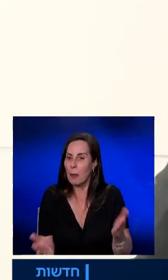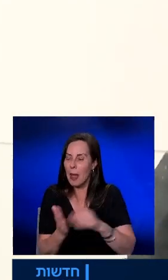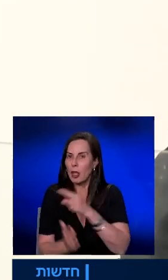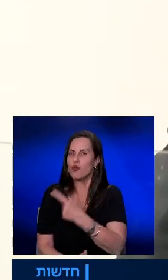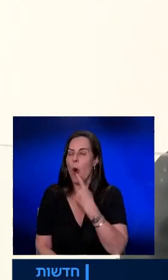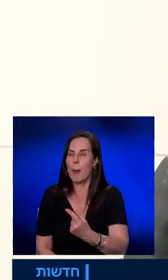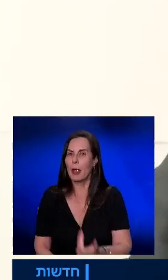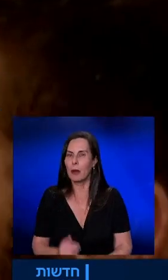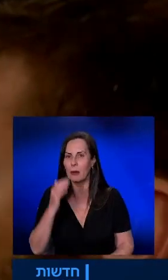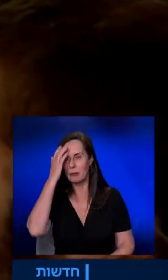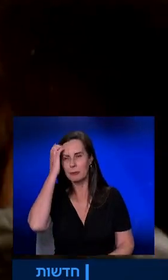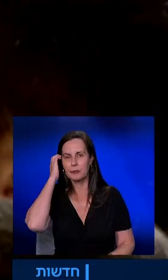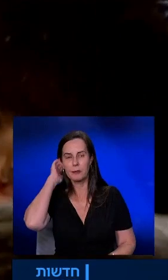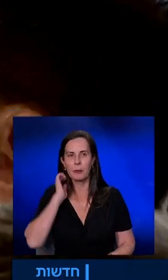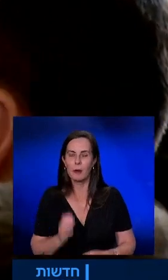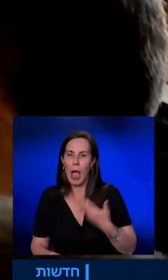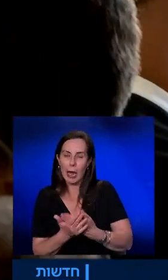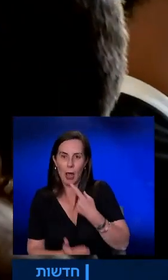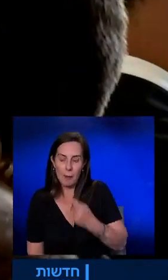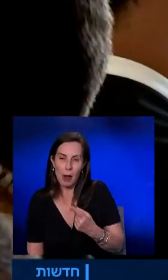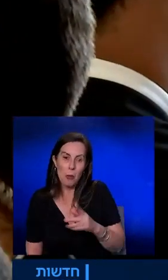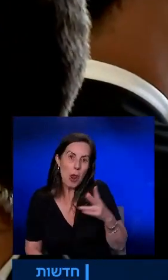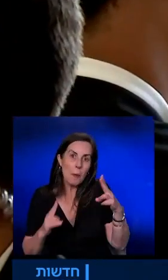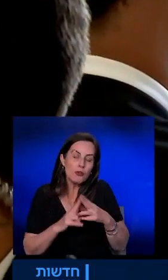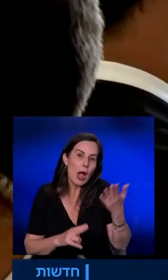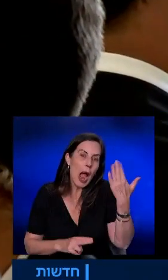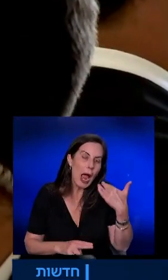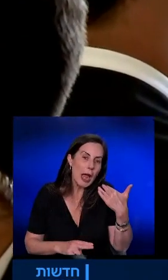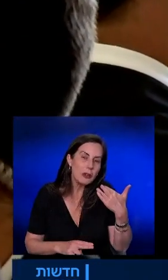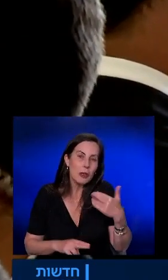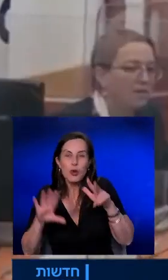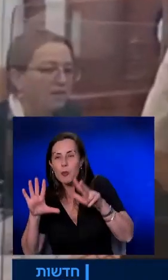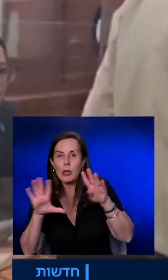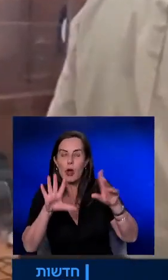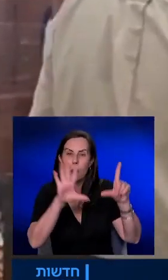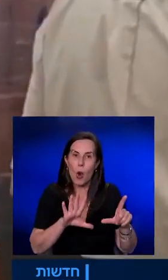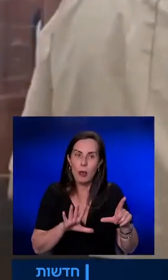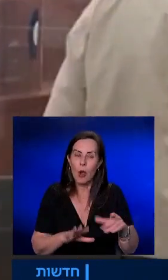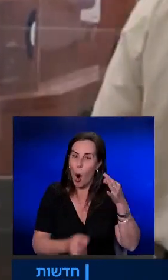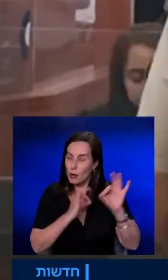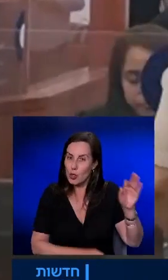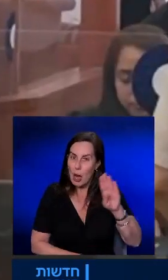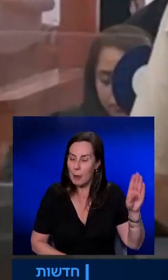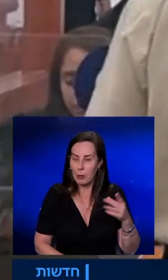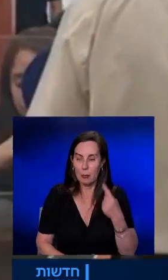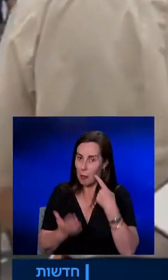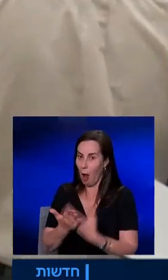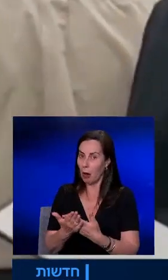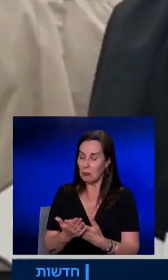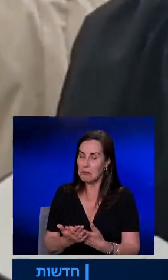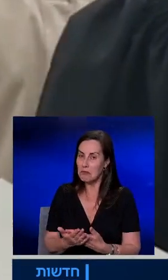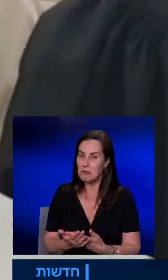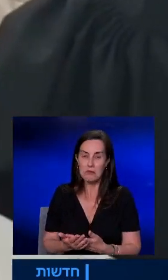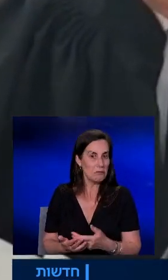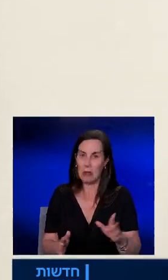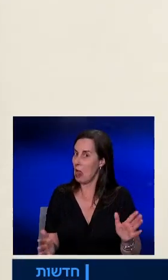שנטען באישום. פילבר טען כי סביר שהפגישה הייתה ב8 או 9 ביוני. עורך הדין בועז בנצור מראה שהאפשרות הראשונה